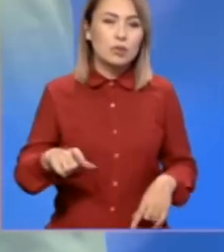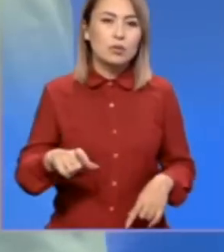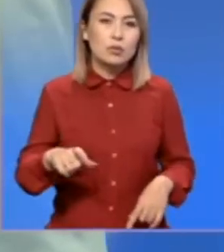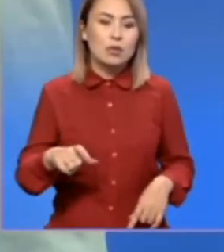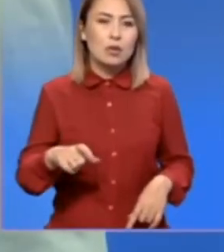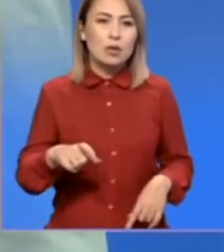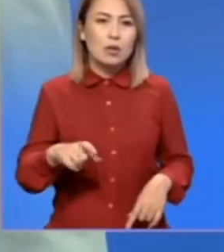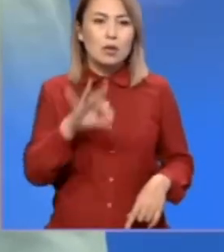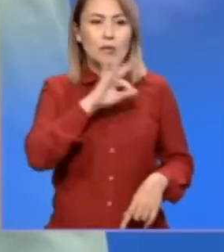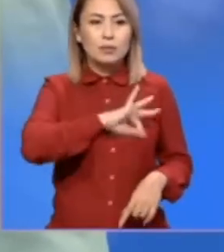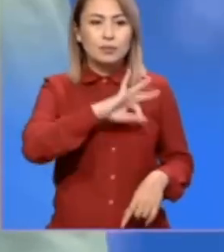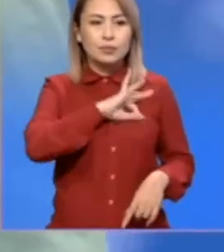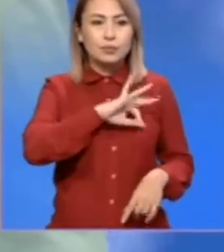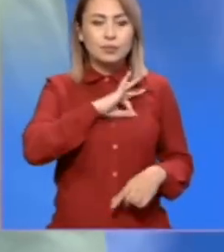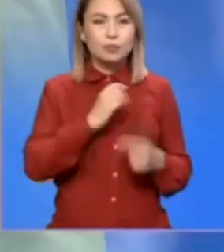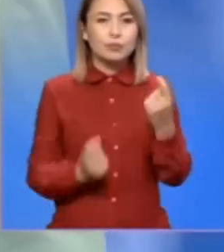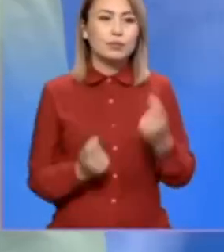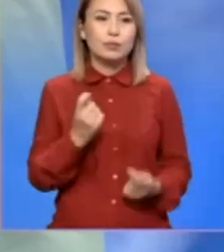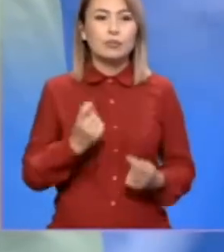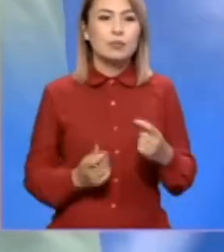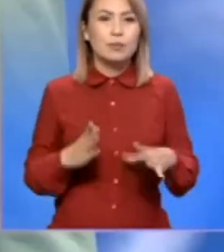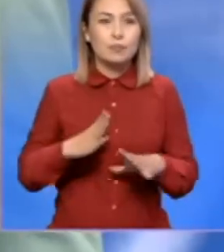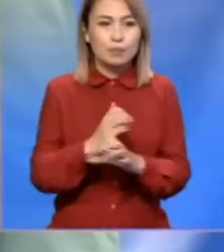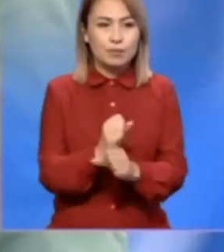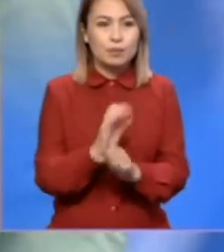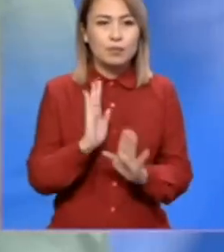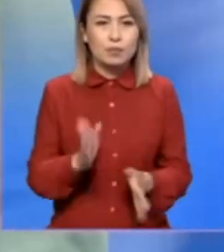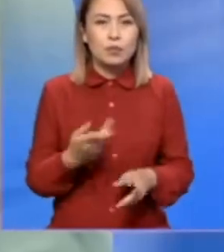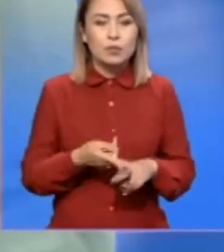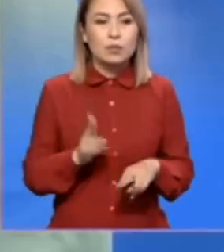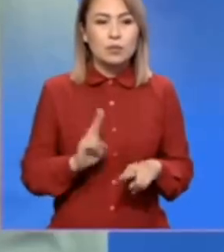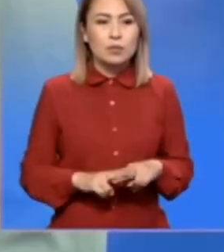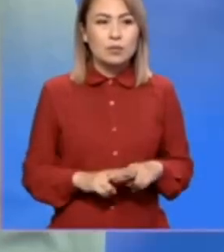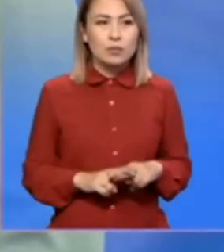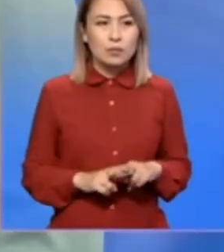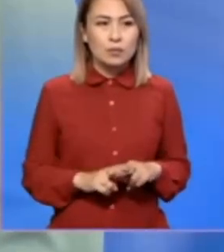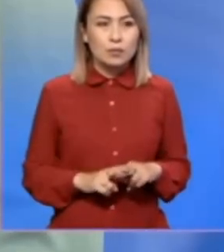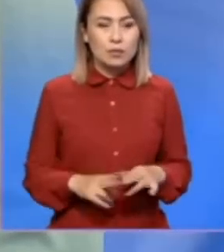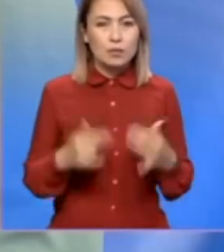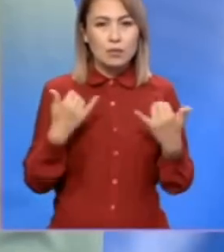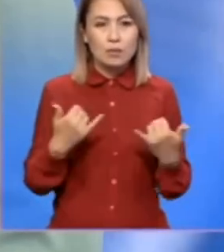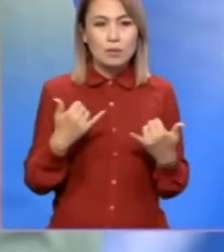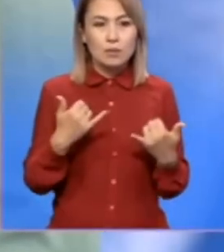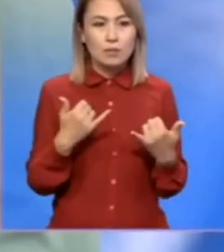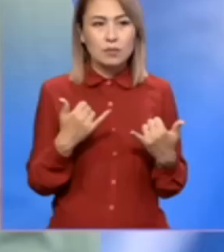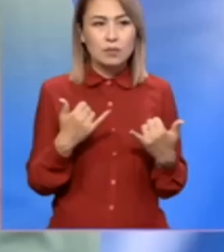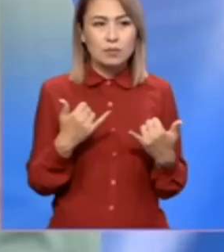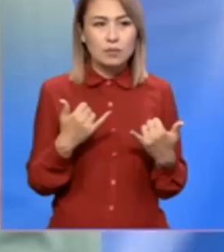корзинасын арзандатады, азайтады. Сондықтан қазіргі таңда